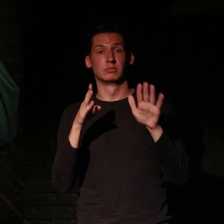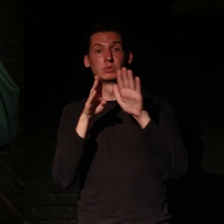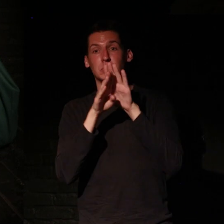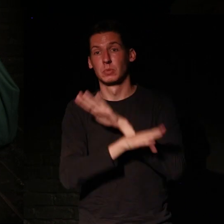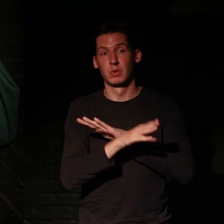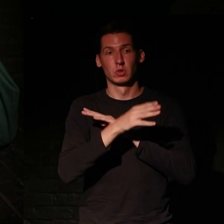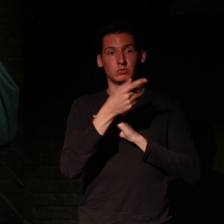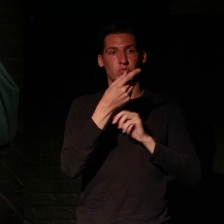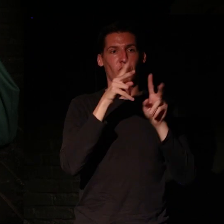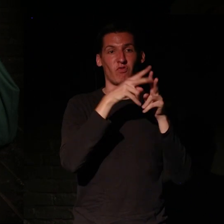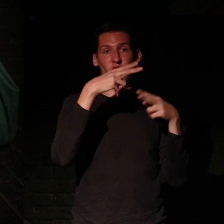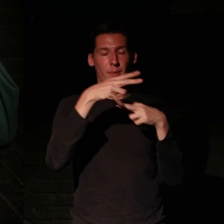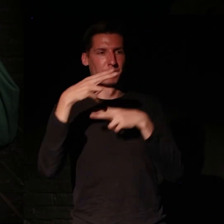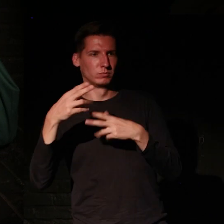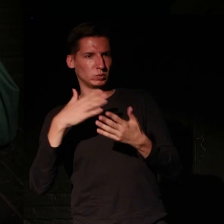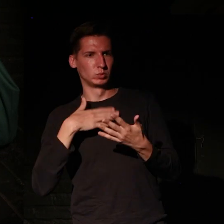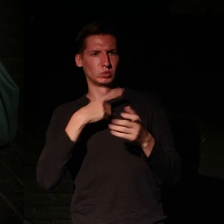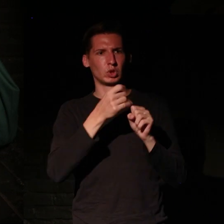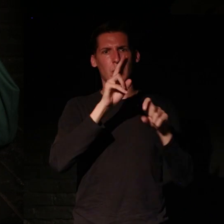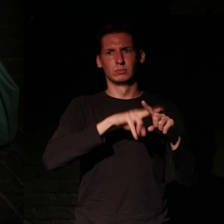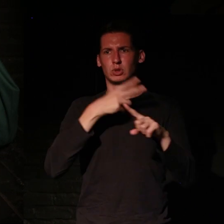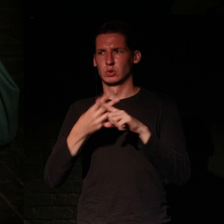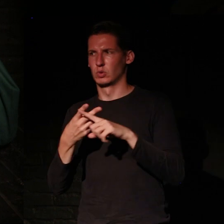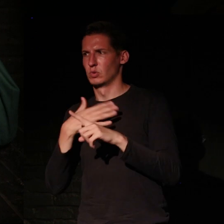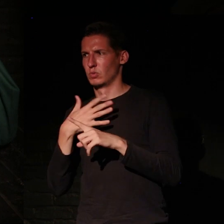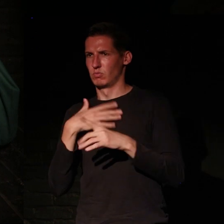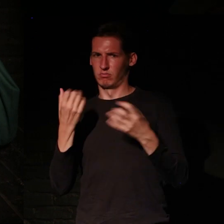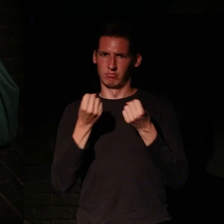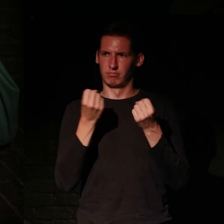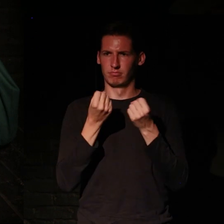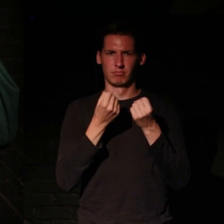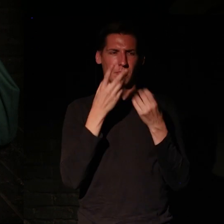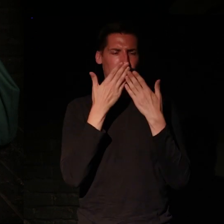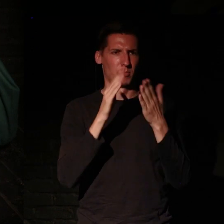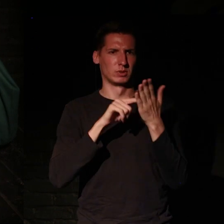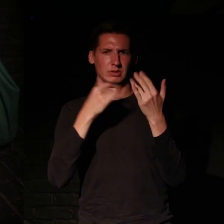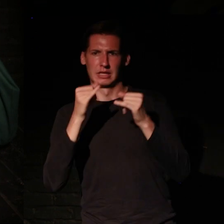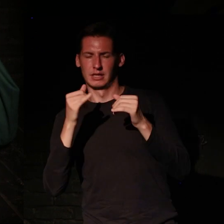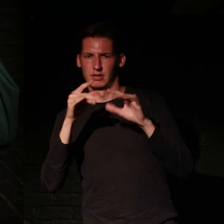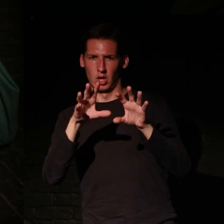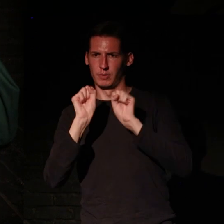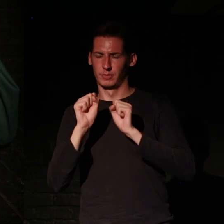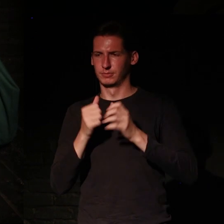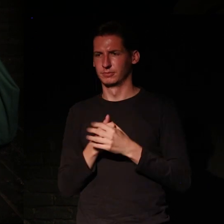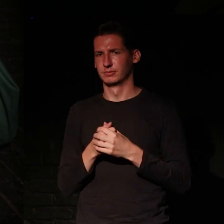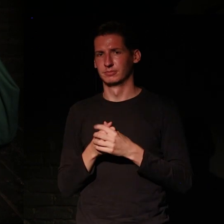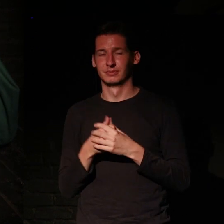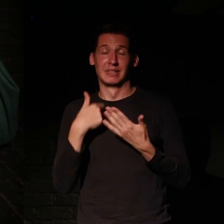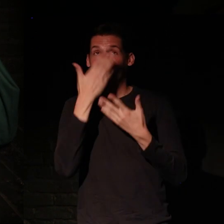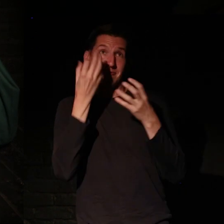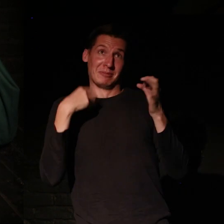ideologiczne, to ten przekład również nadaje się do czytania. No i wiem, że nie